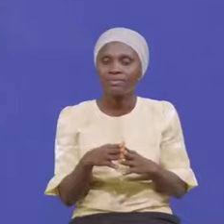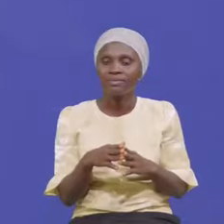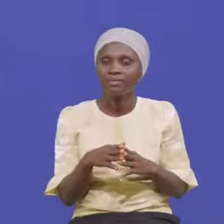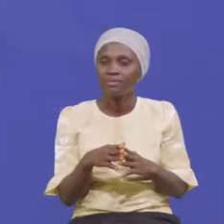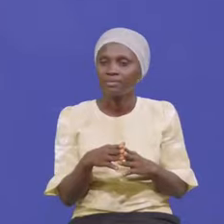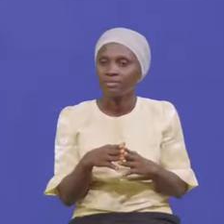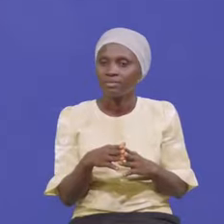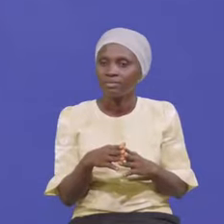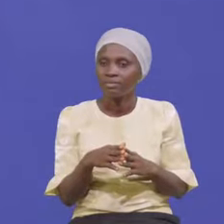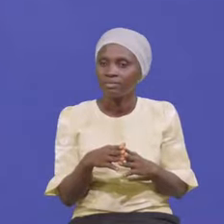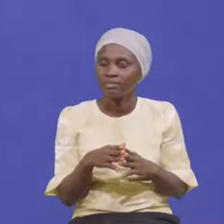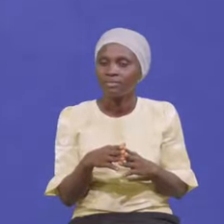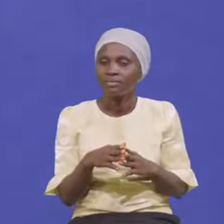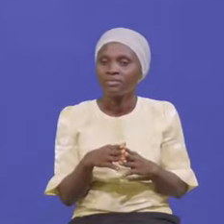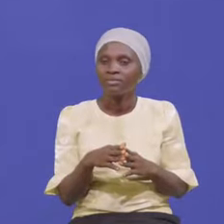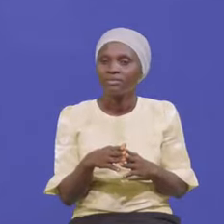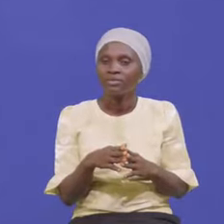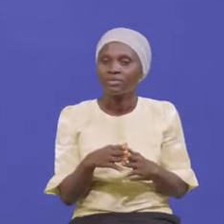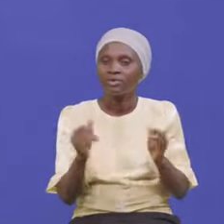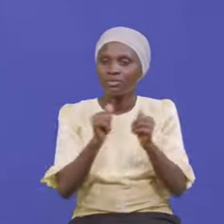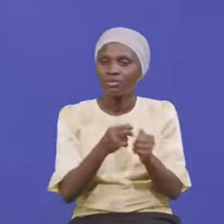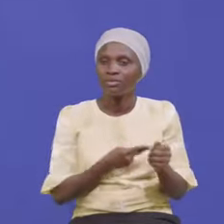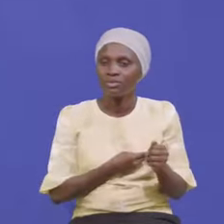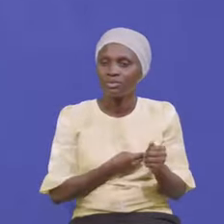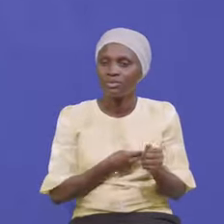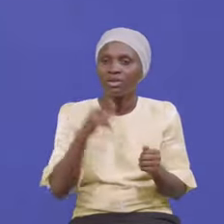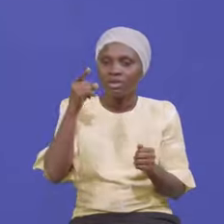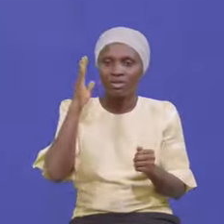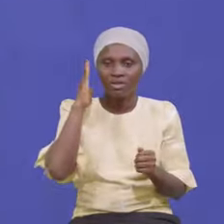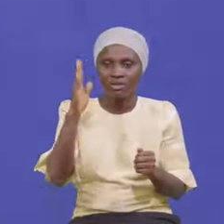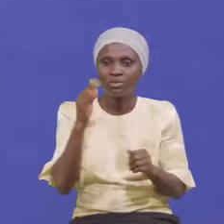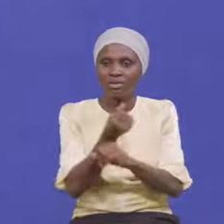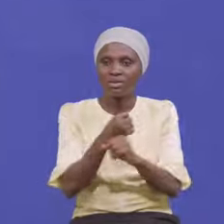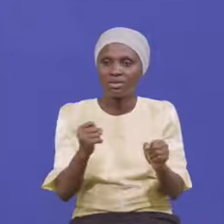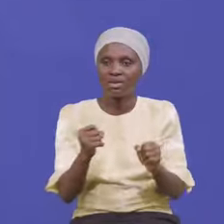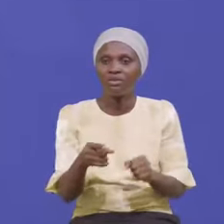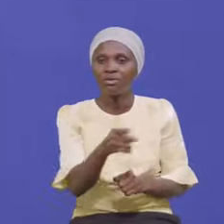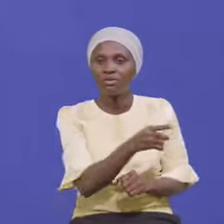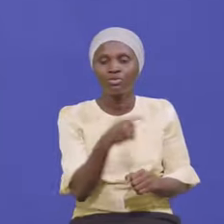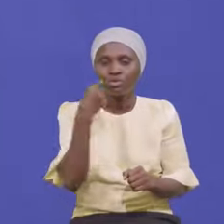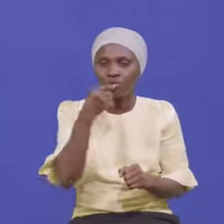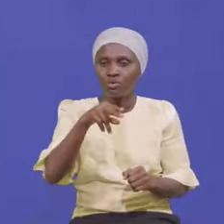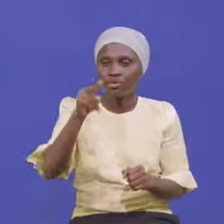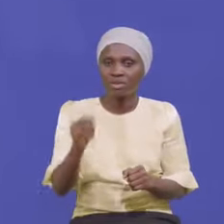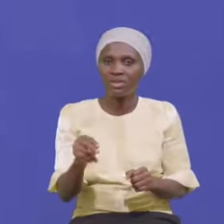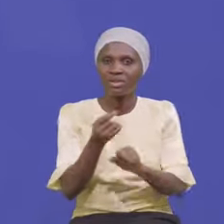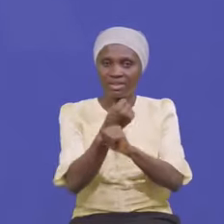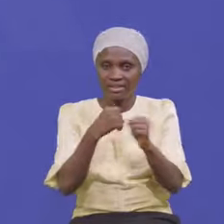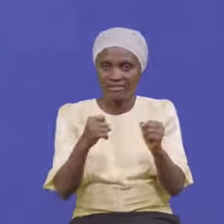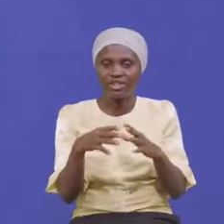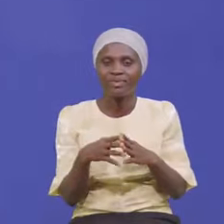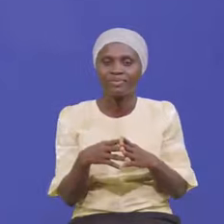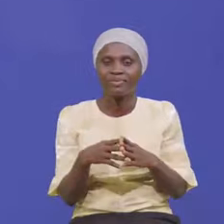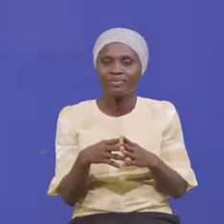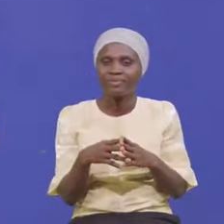మీరు ఆశీర్వదించబడనయ్య ఉన్నారు. ఆయన మనల్ని ప్రేమిస్తున్నారు. He will save those who need salvation. రక్షణ కావాల్సిన వారికి